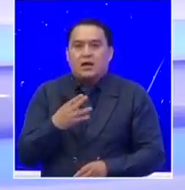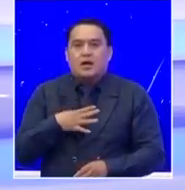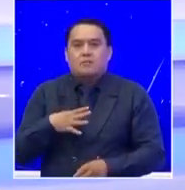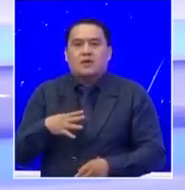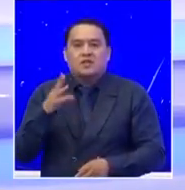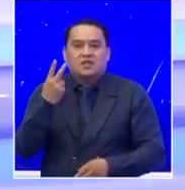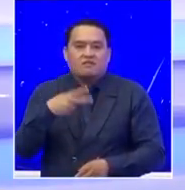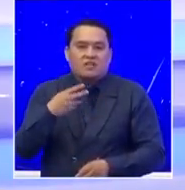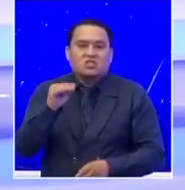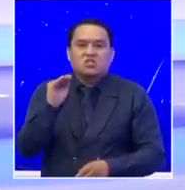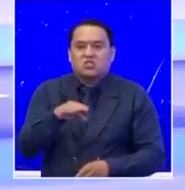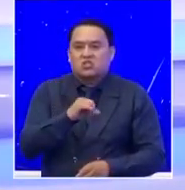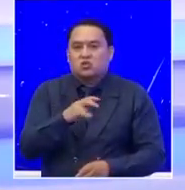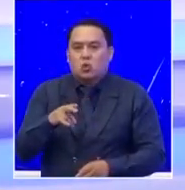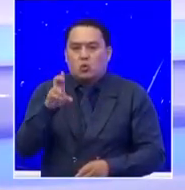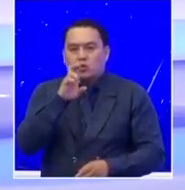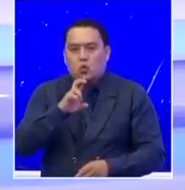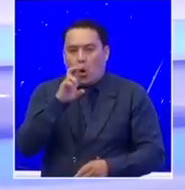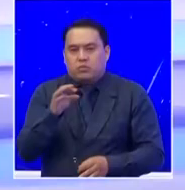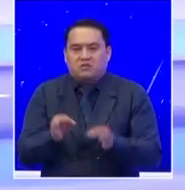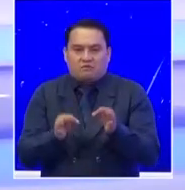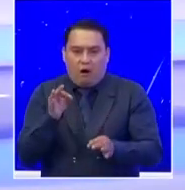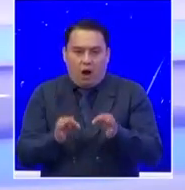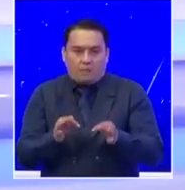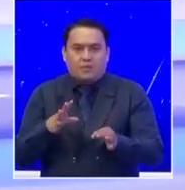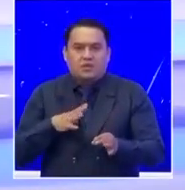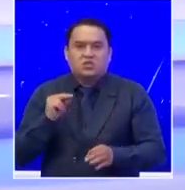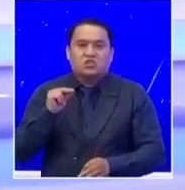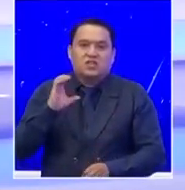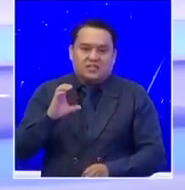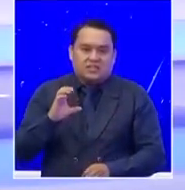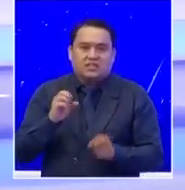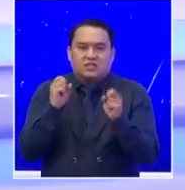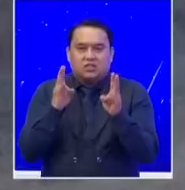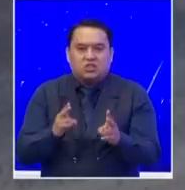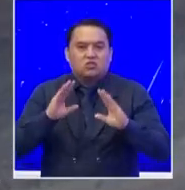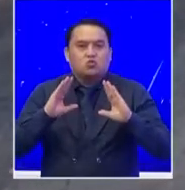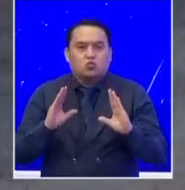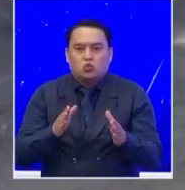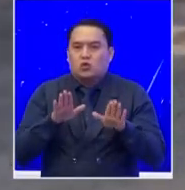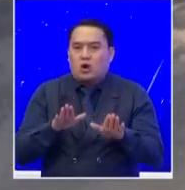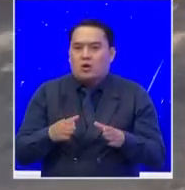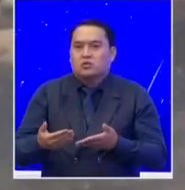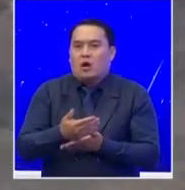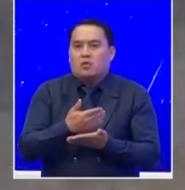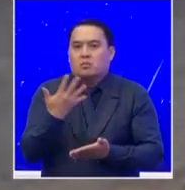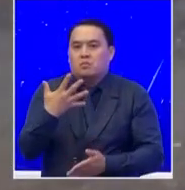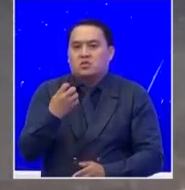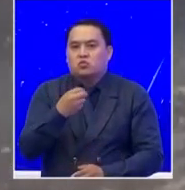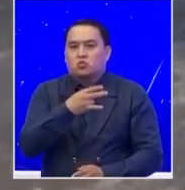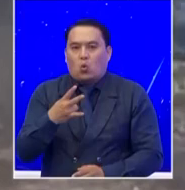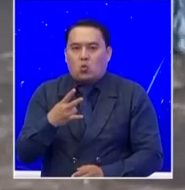разлив 20 тысяч тонн дизельного топлива. В Норильске введен режим ЧС. Специалисты пока откачали и собрали более 500